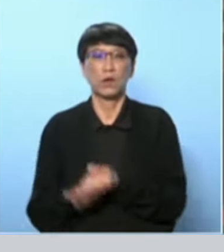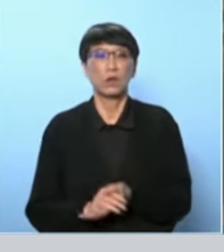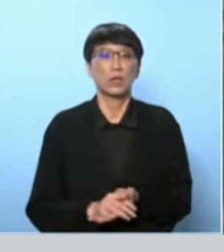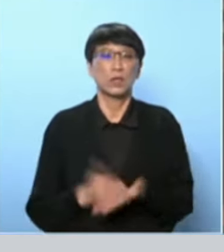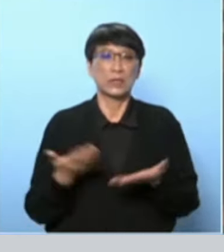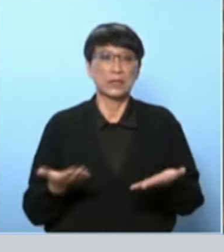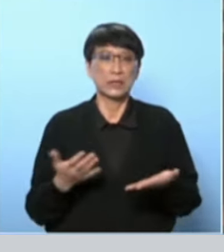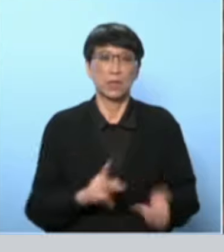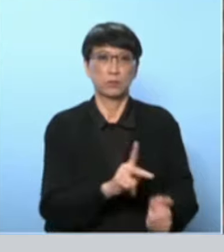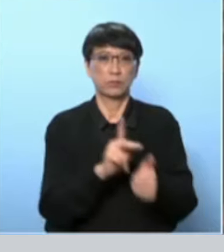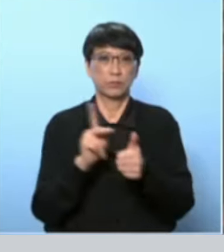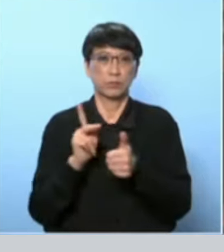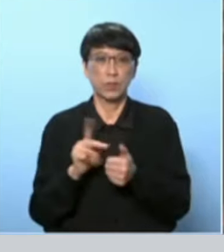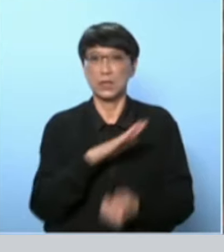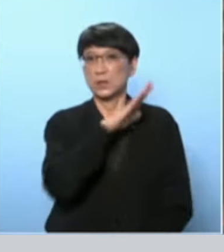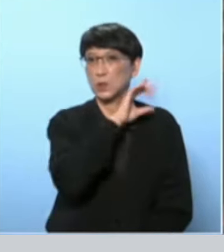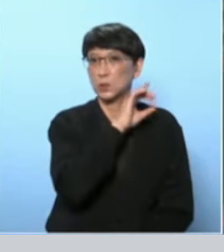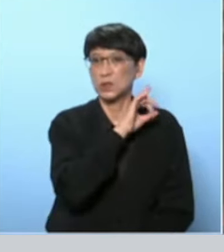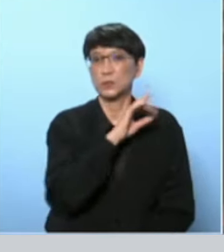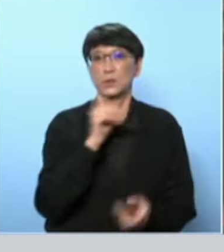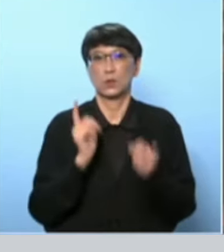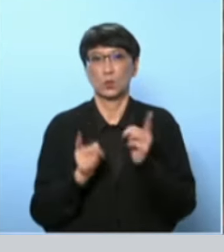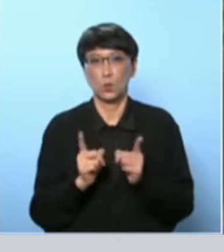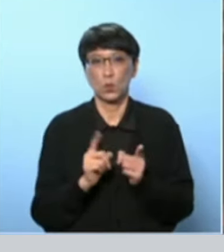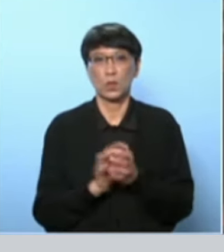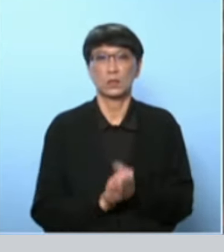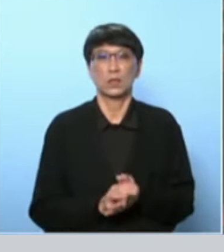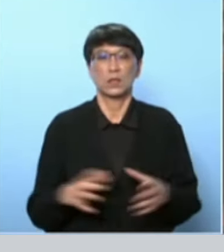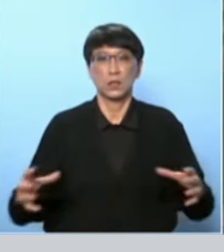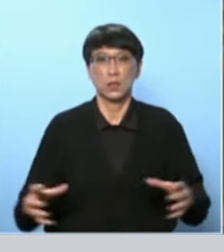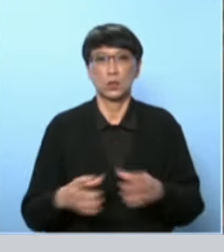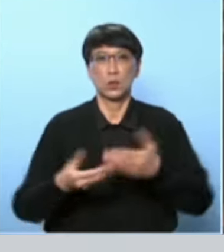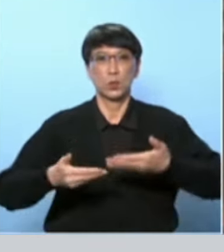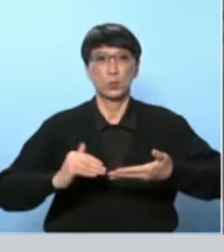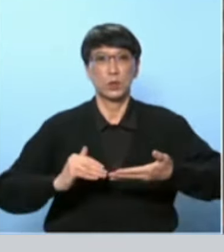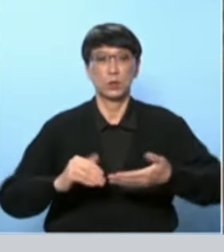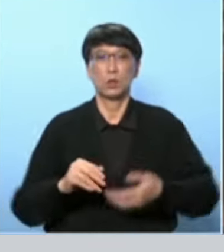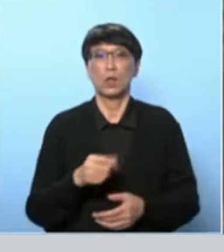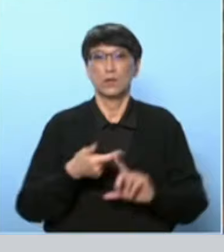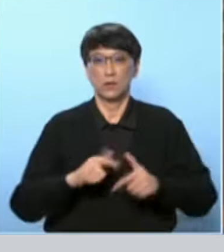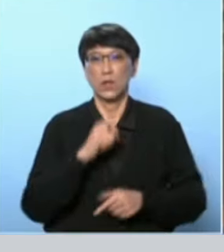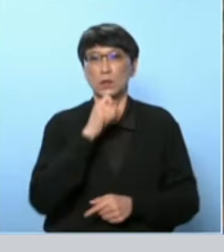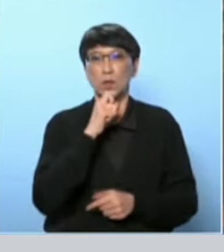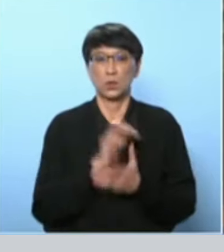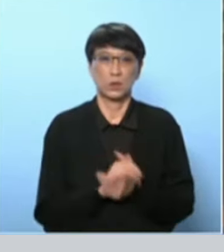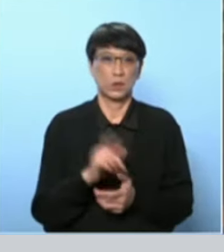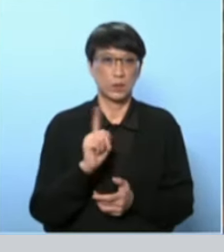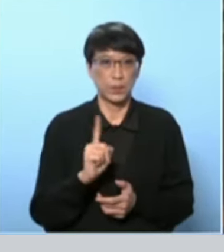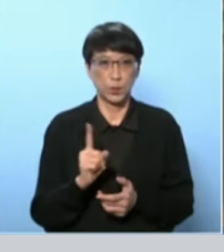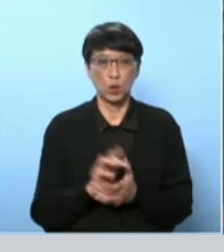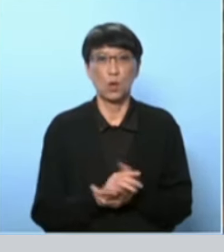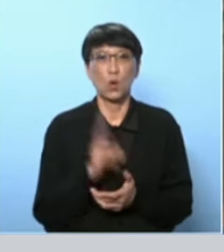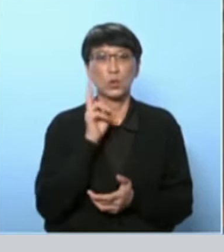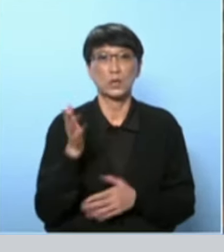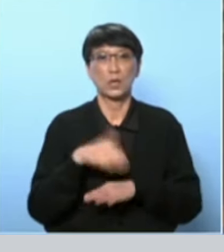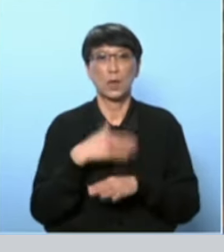景點透過一些、酒店啊或者一些套票啊，套票的形式亦都有。那我們怎樣可以即係正